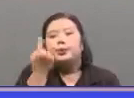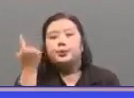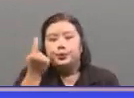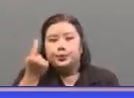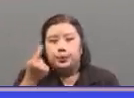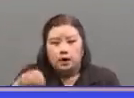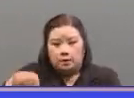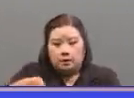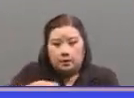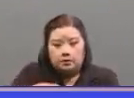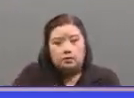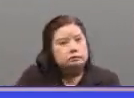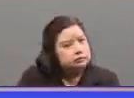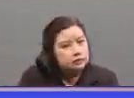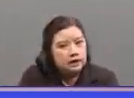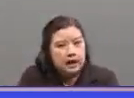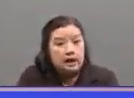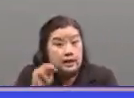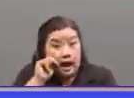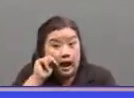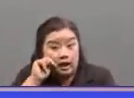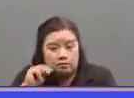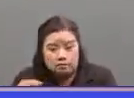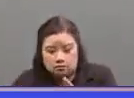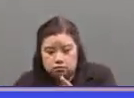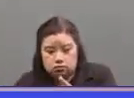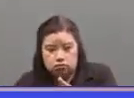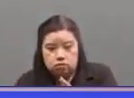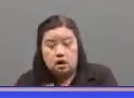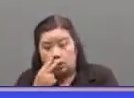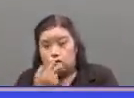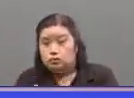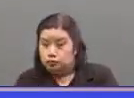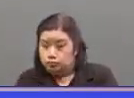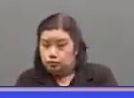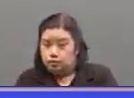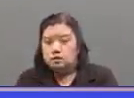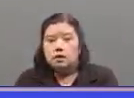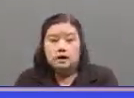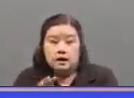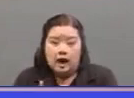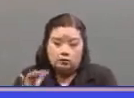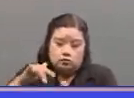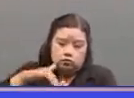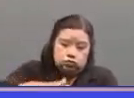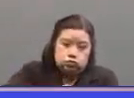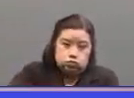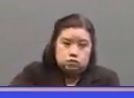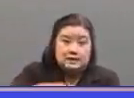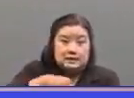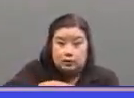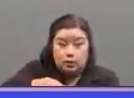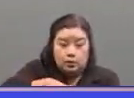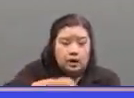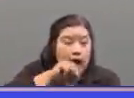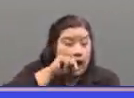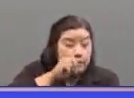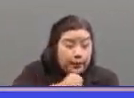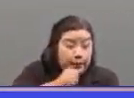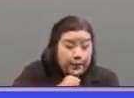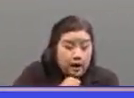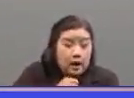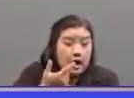ติดต่อกันประมาณแบบ10กว่าวันเลย oh. นะคะแล้วก็ใช่ค่ะคือมีประมาณแบบ2สัปดาห์เลยที่แบบไม่เห็นแดดเล